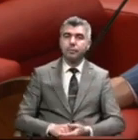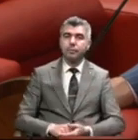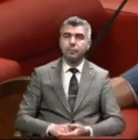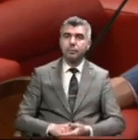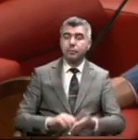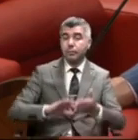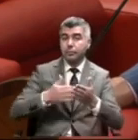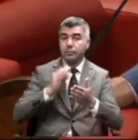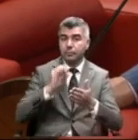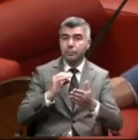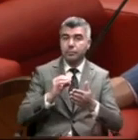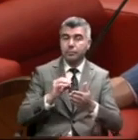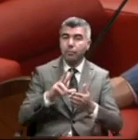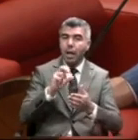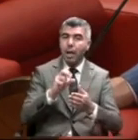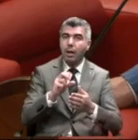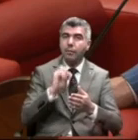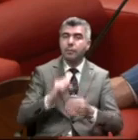كيف داير